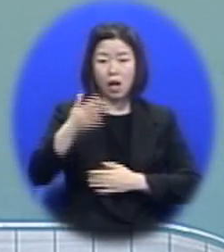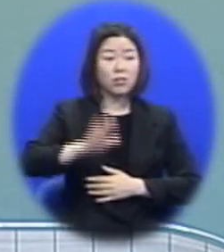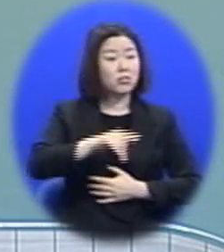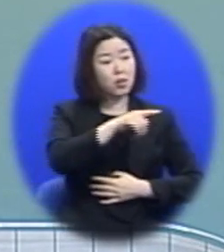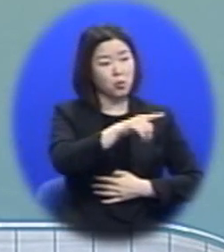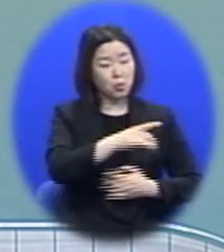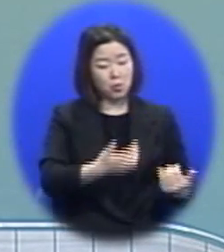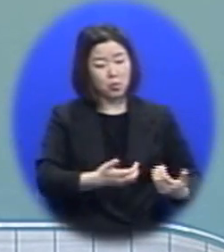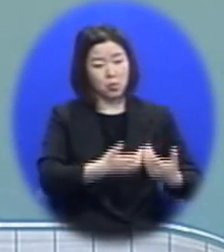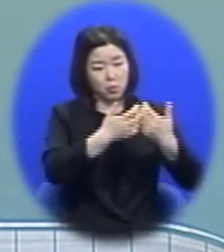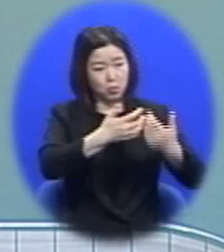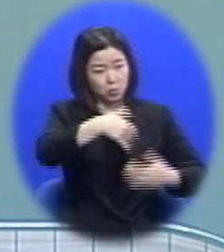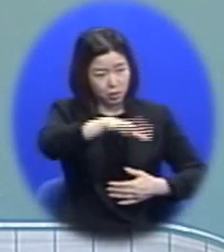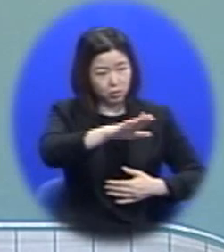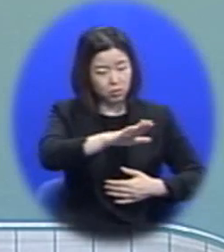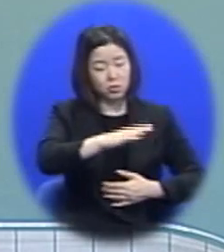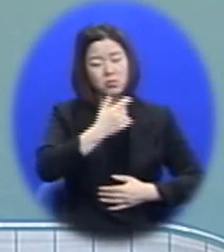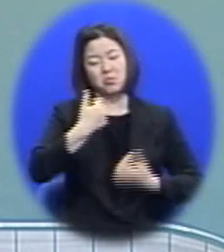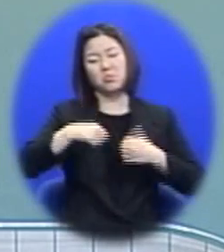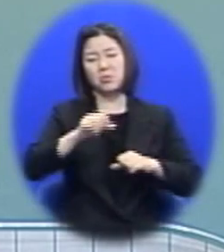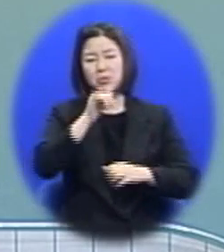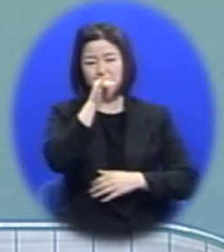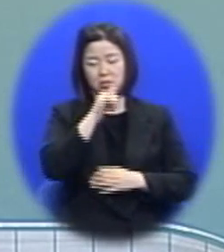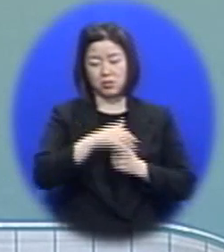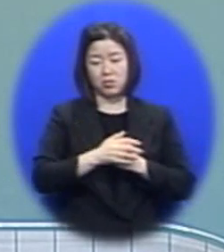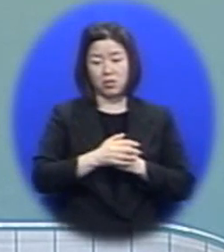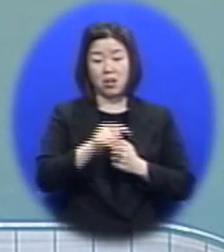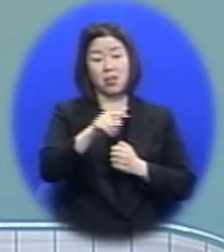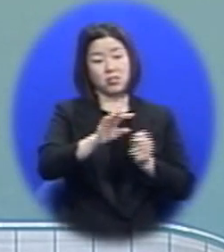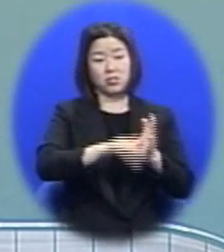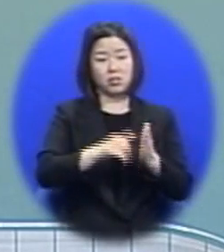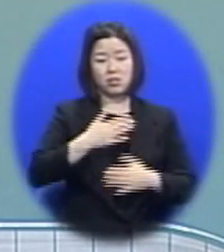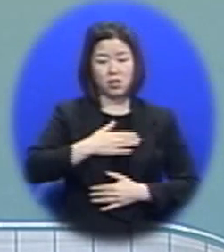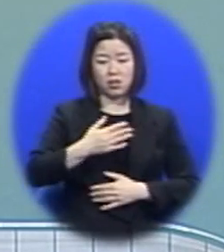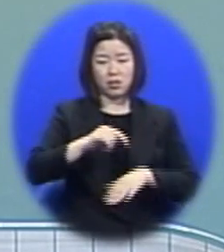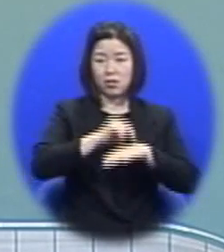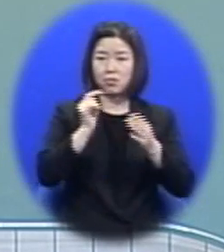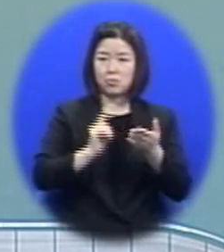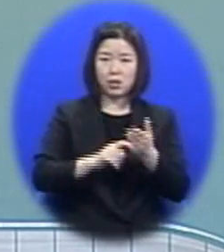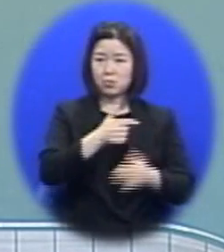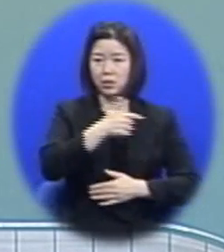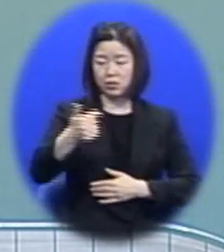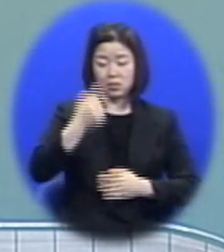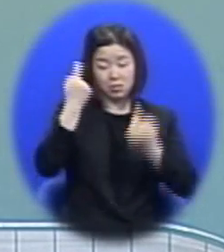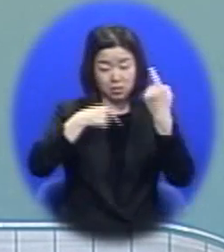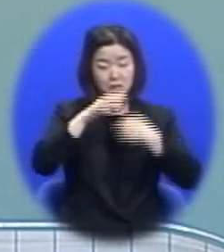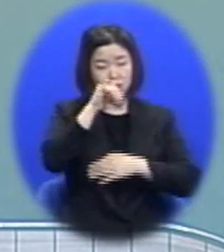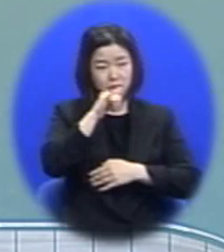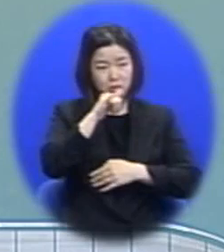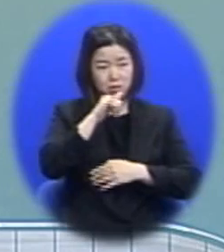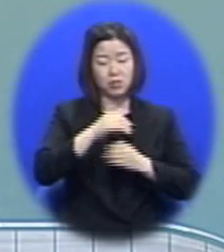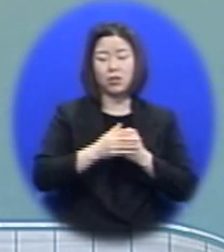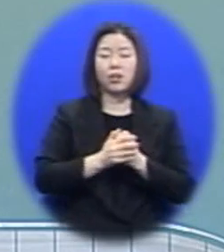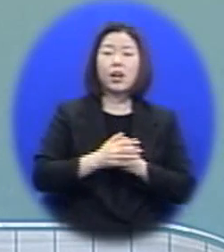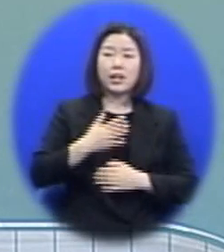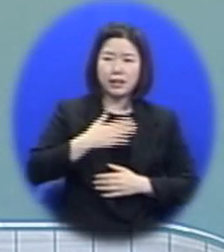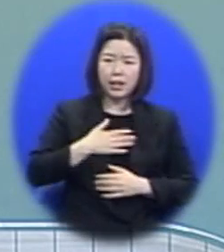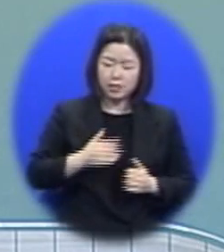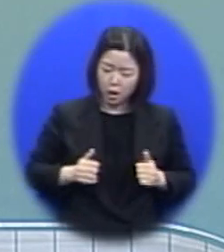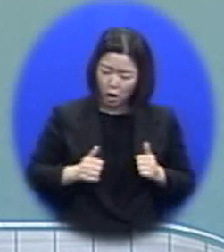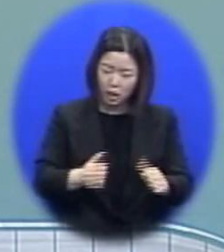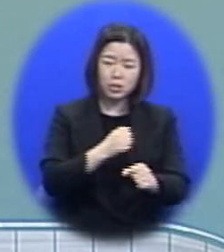도전을 포기했어 그때 내 마음에 큰 상처가 생겼다 나는 나름 열심히 했고 들어간